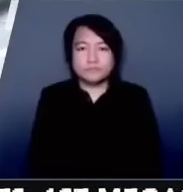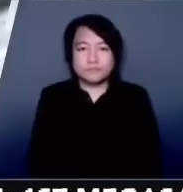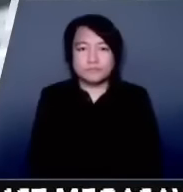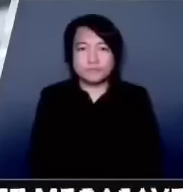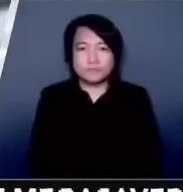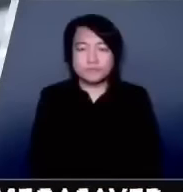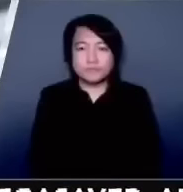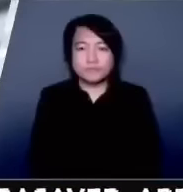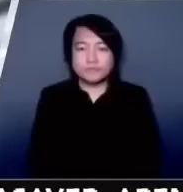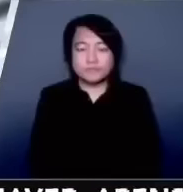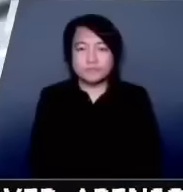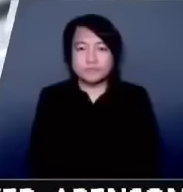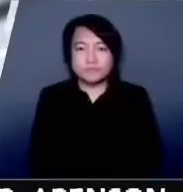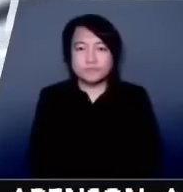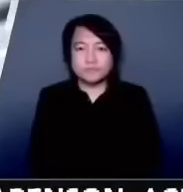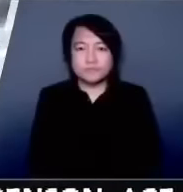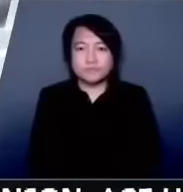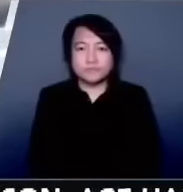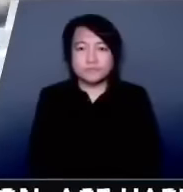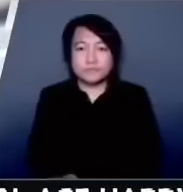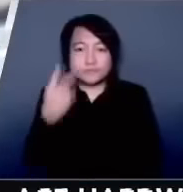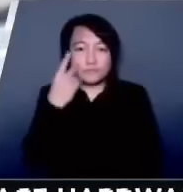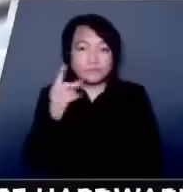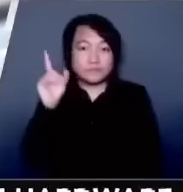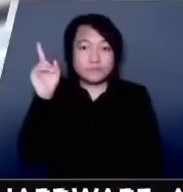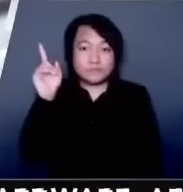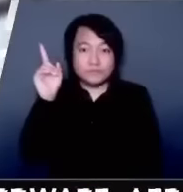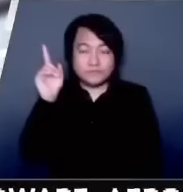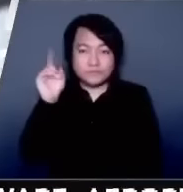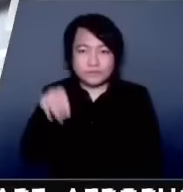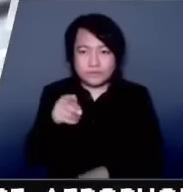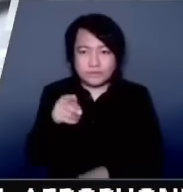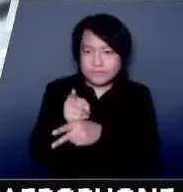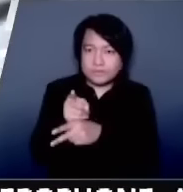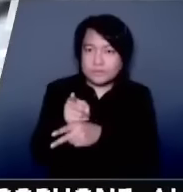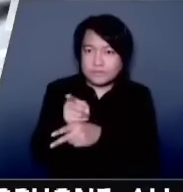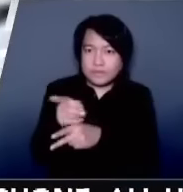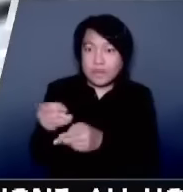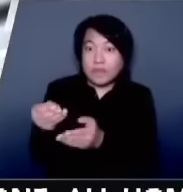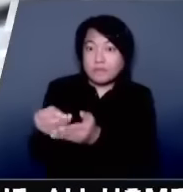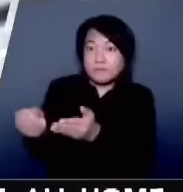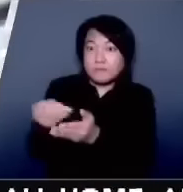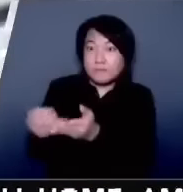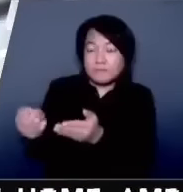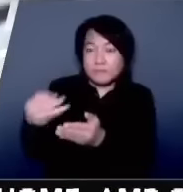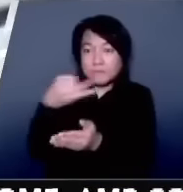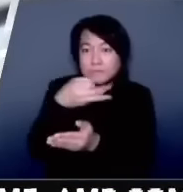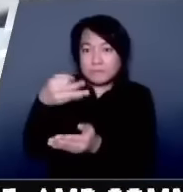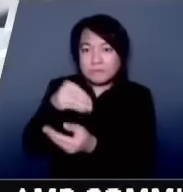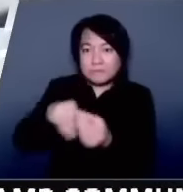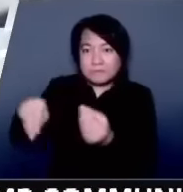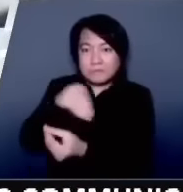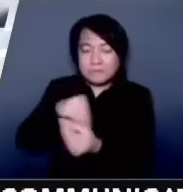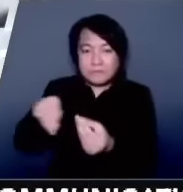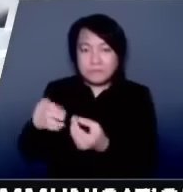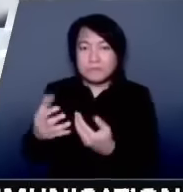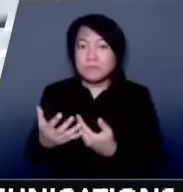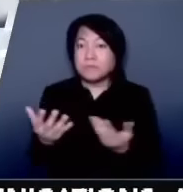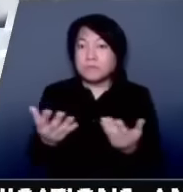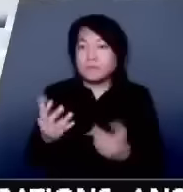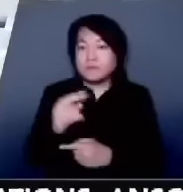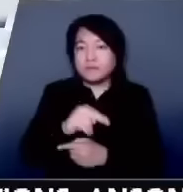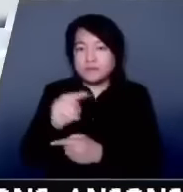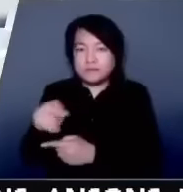Iginasang drug bypass operation sa labas ng isang convenience store sa barangay NBBS Dagat-Dagatan, Navotas City. Ang dalawang target